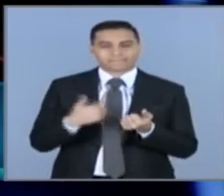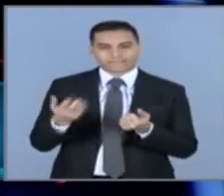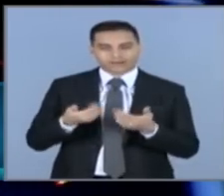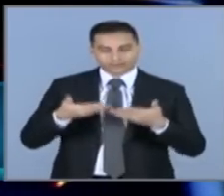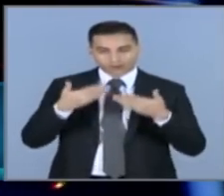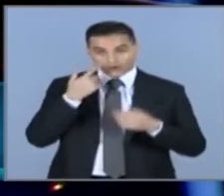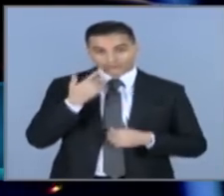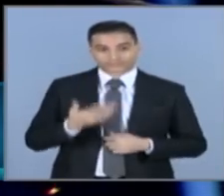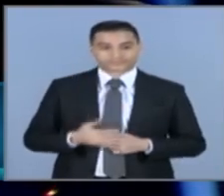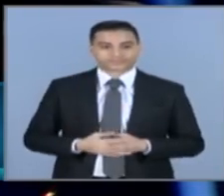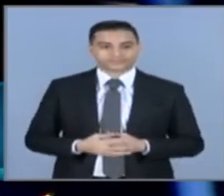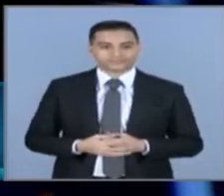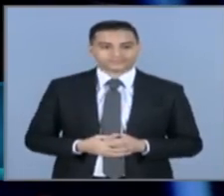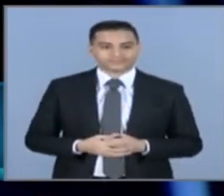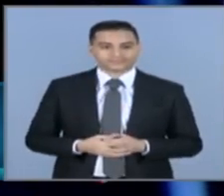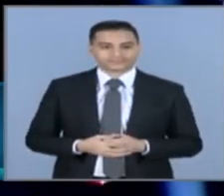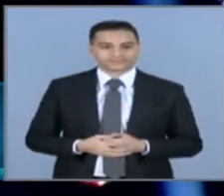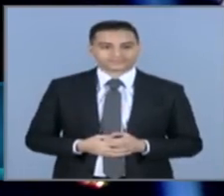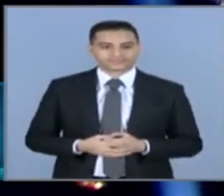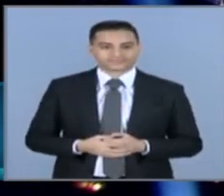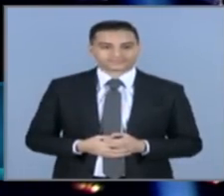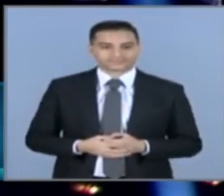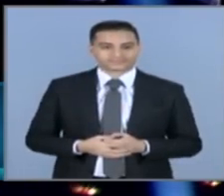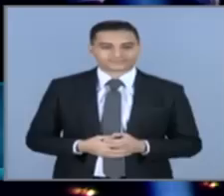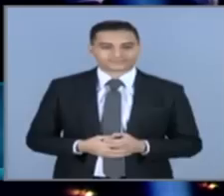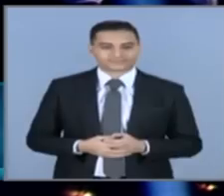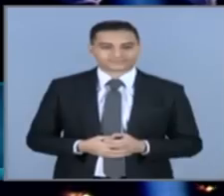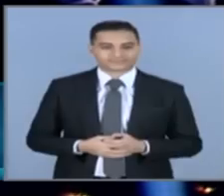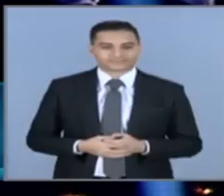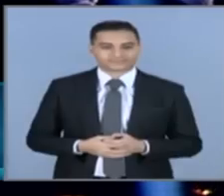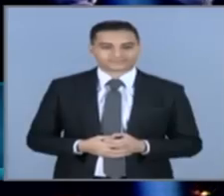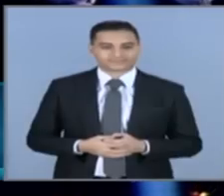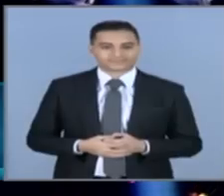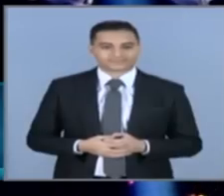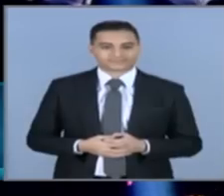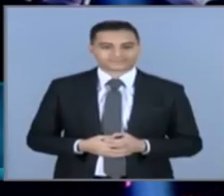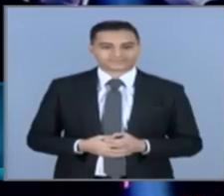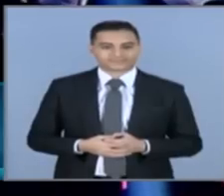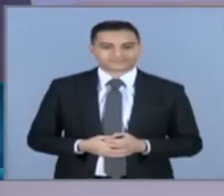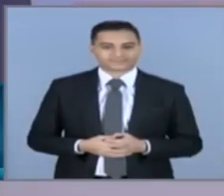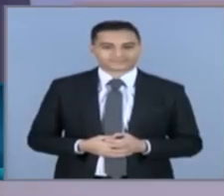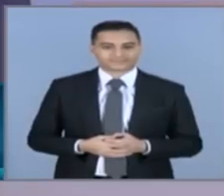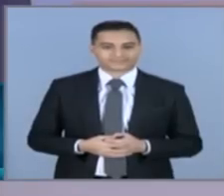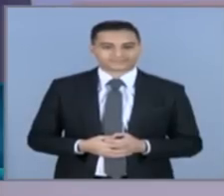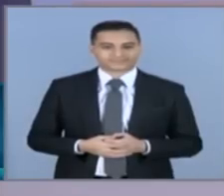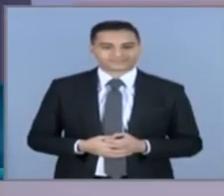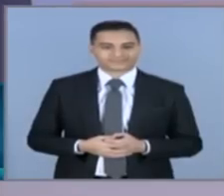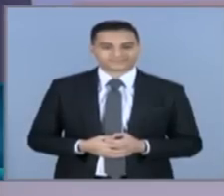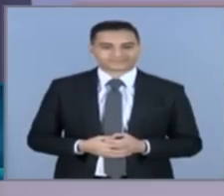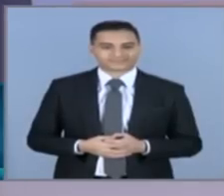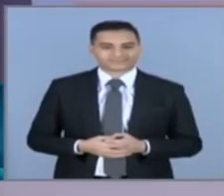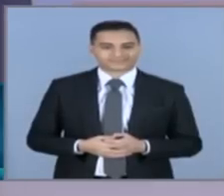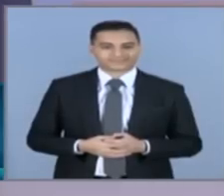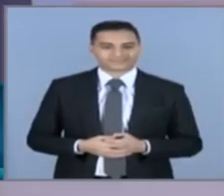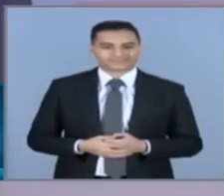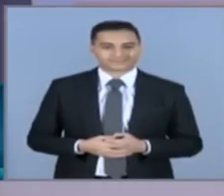شكرا. ان شاء الله تكون صح. ربنا سهل. في حرف جر بس مني هنا.